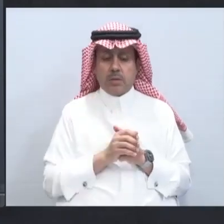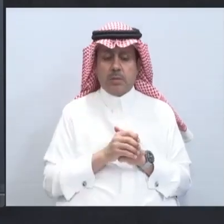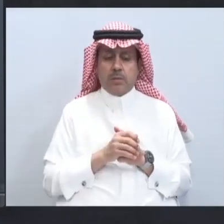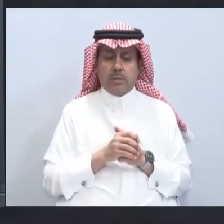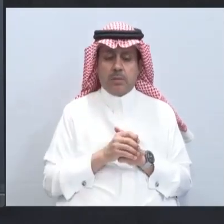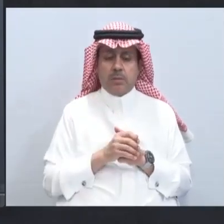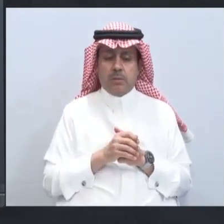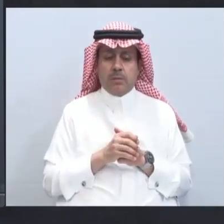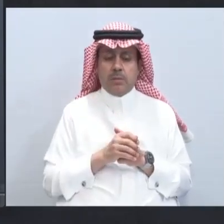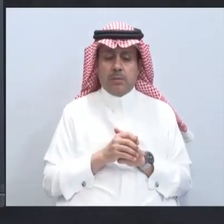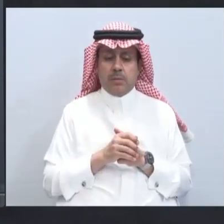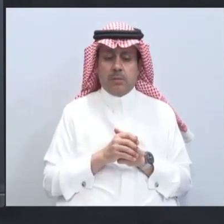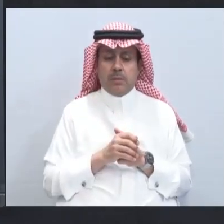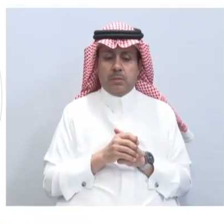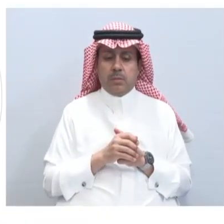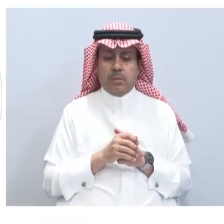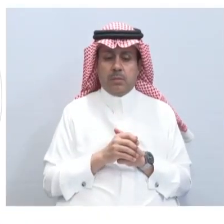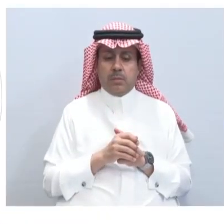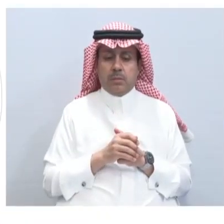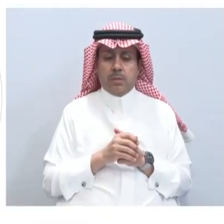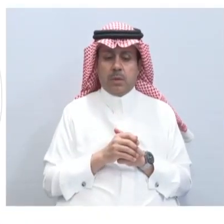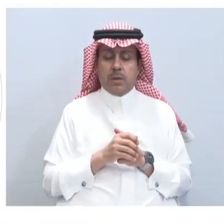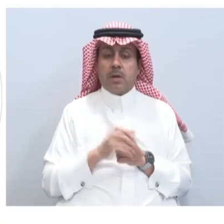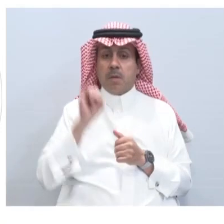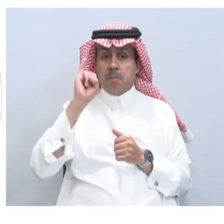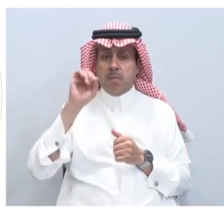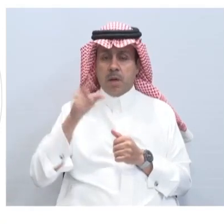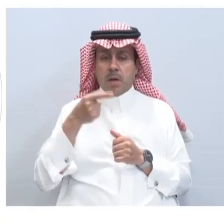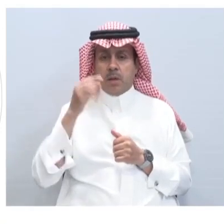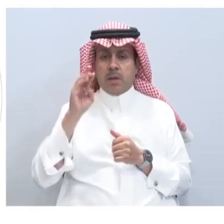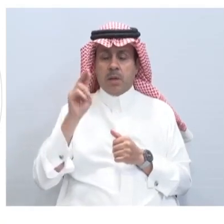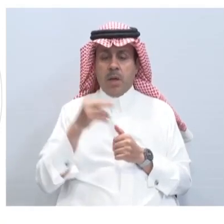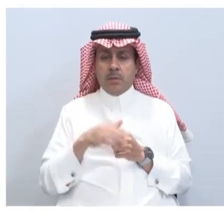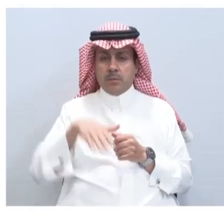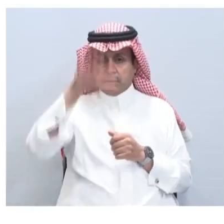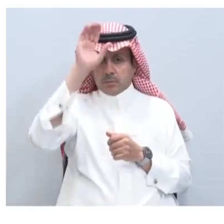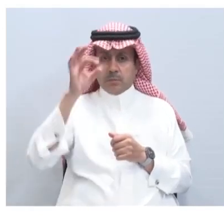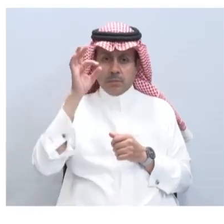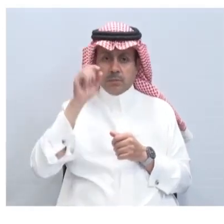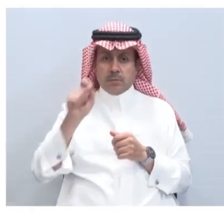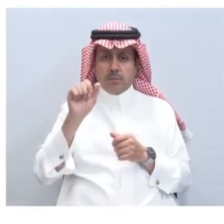لك هذه النتائج ايضا مركز الملك فيصل البحوث والدراسات الاسلاميه